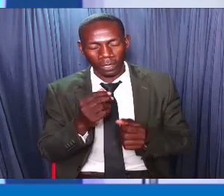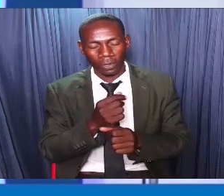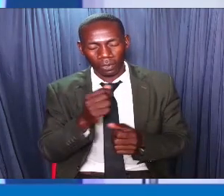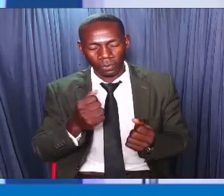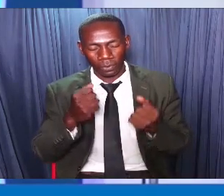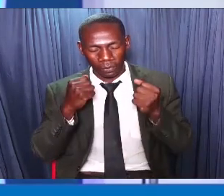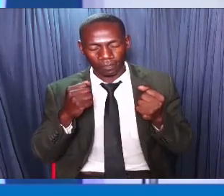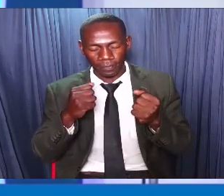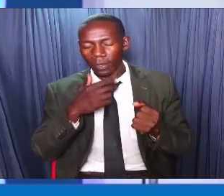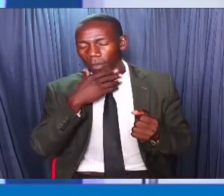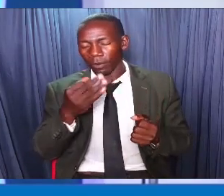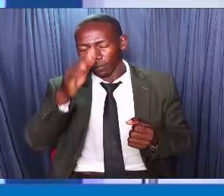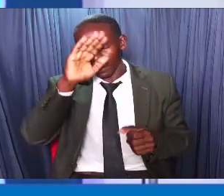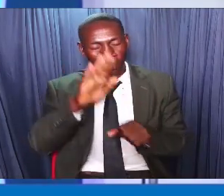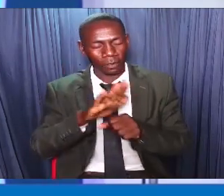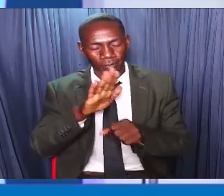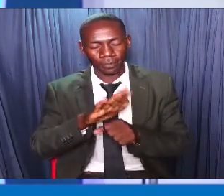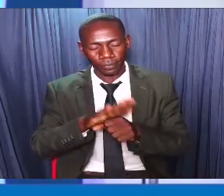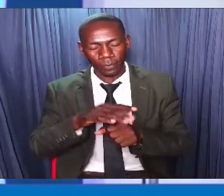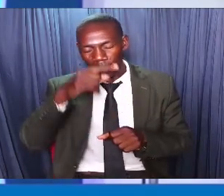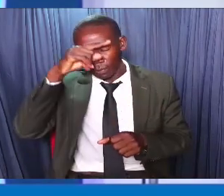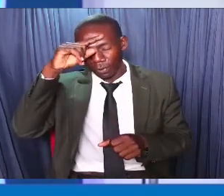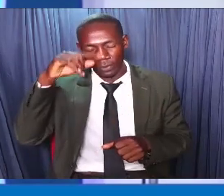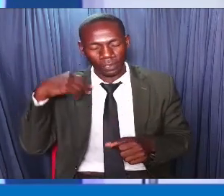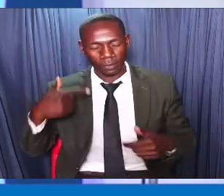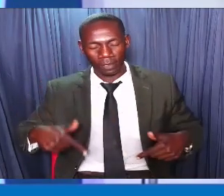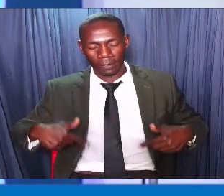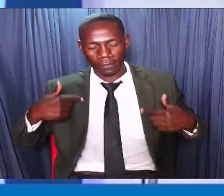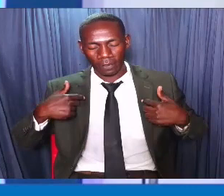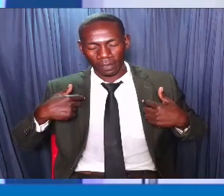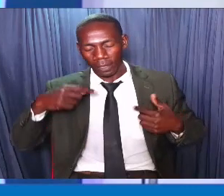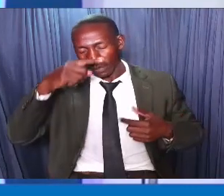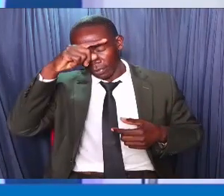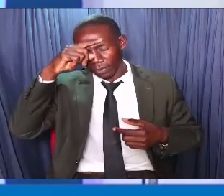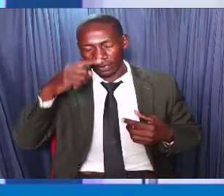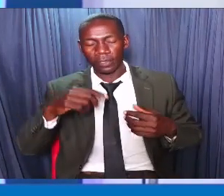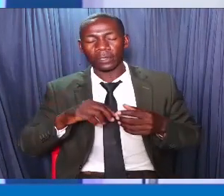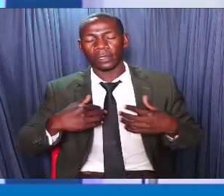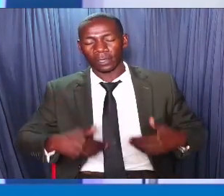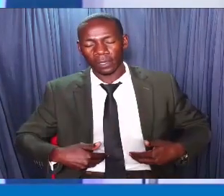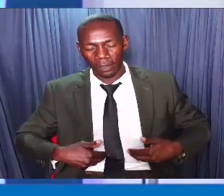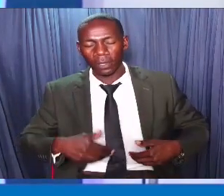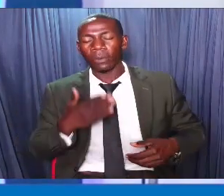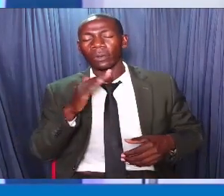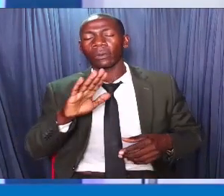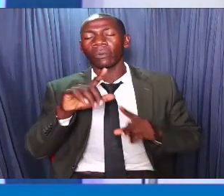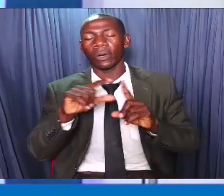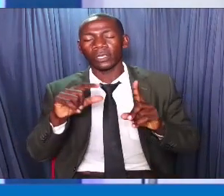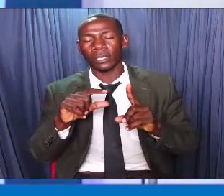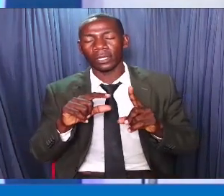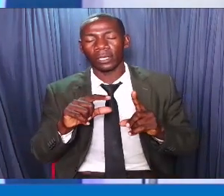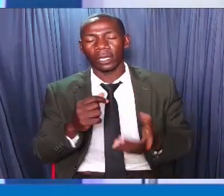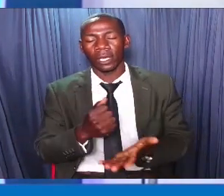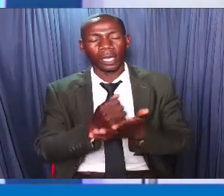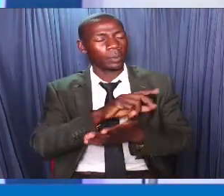nguvu mtumishi wako zaidi kwa ajili ya roho zetu, maana zina njaa, zinahitaji neno lako. Bwana,